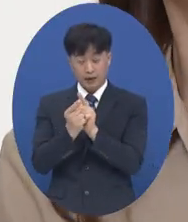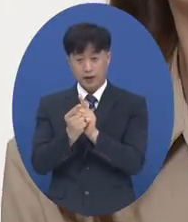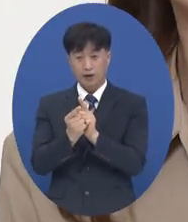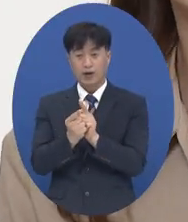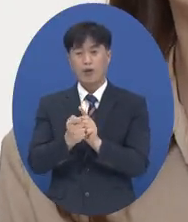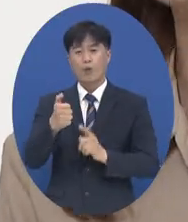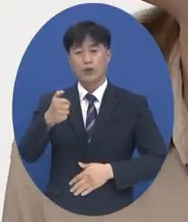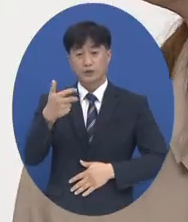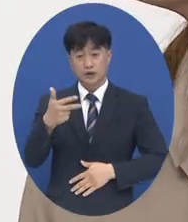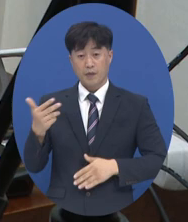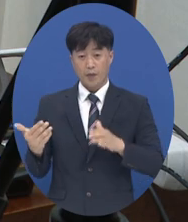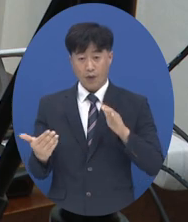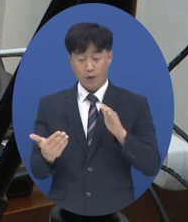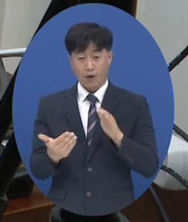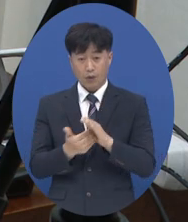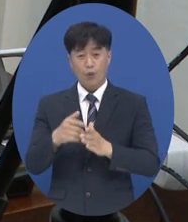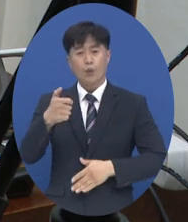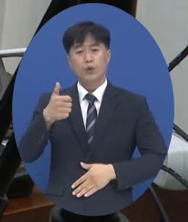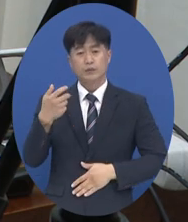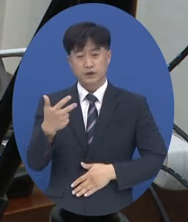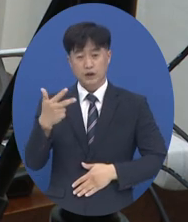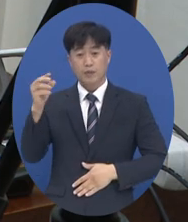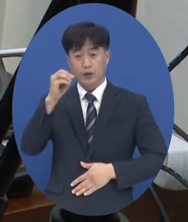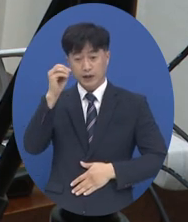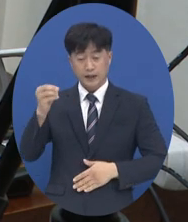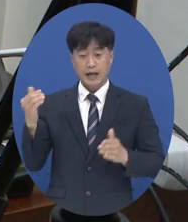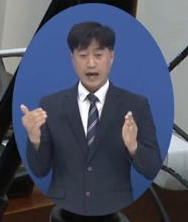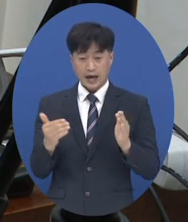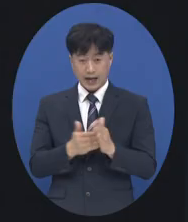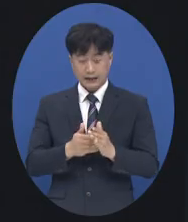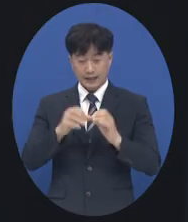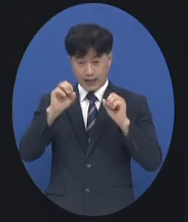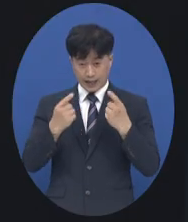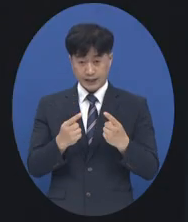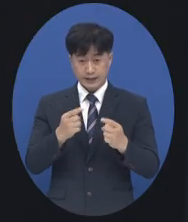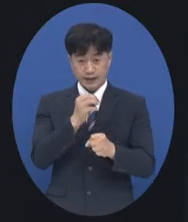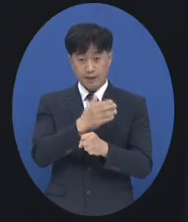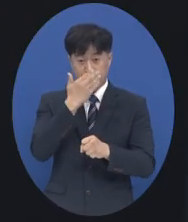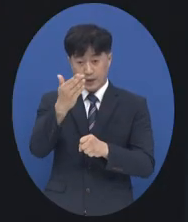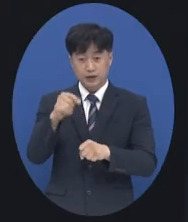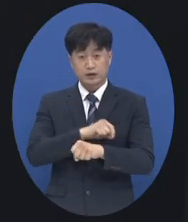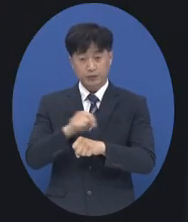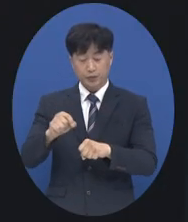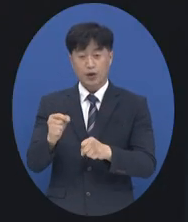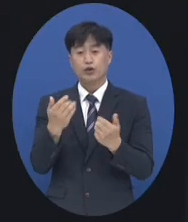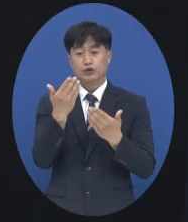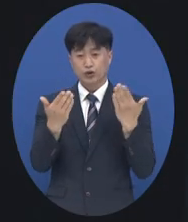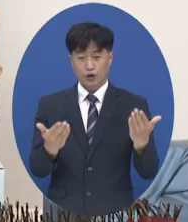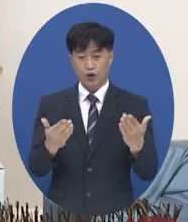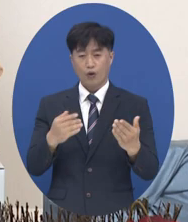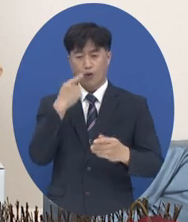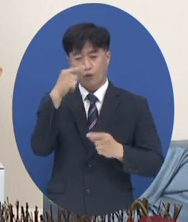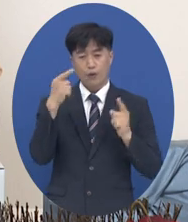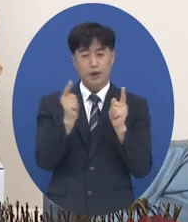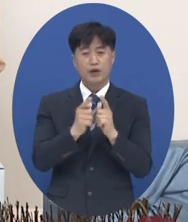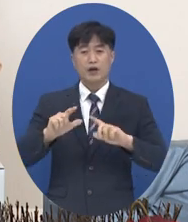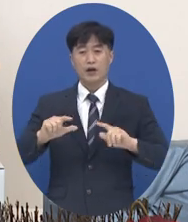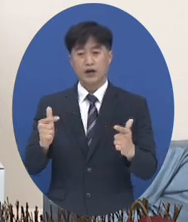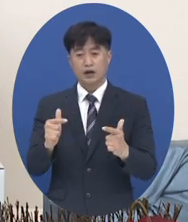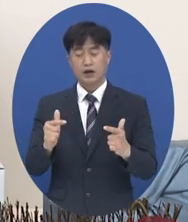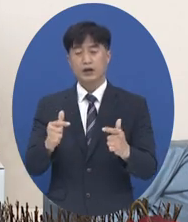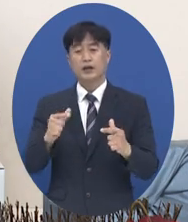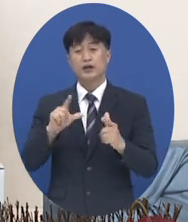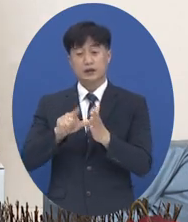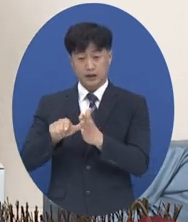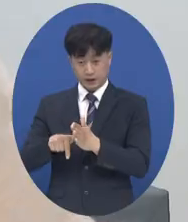까지 전 해방 값에 살 수 있는 추석 특집 라이브 쇼핑 특별 기획전으로 실시간 비대면 소통을 통해 이루어집니다